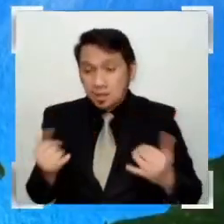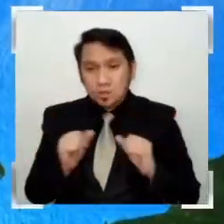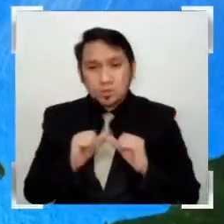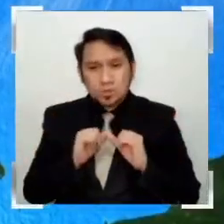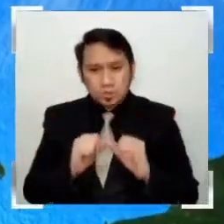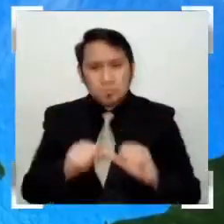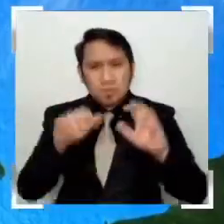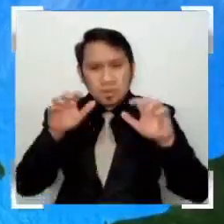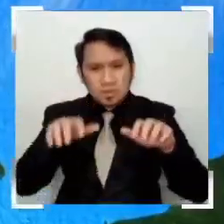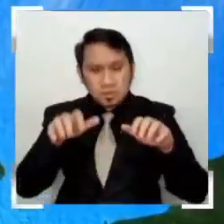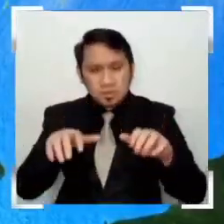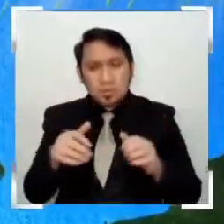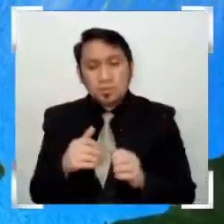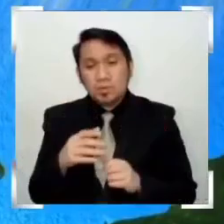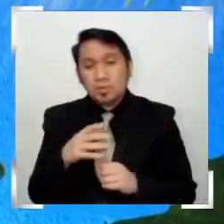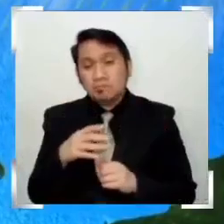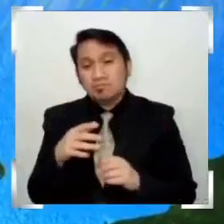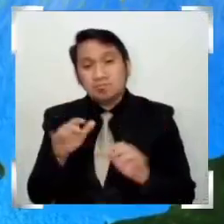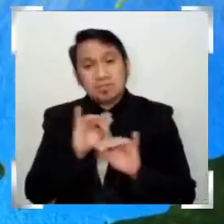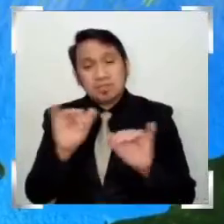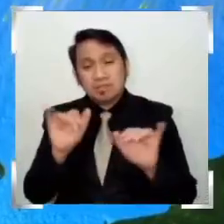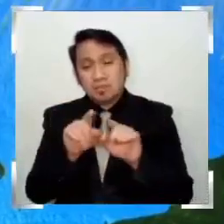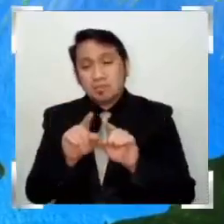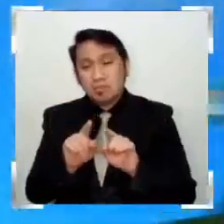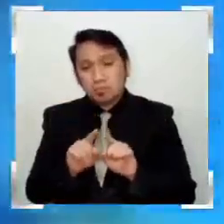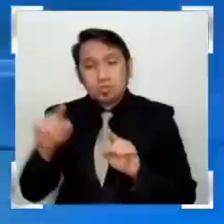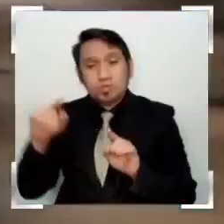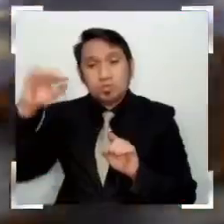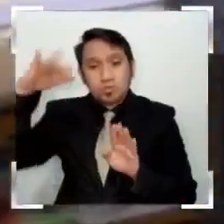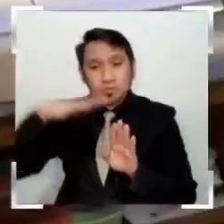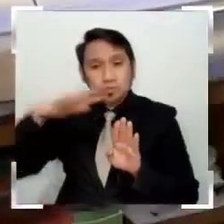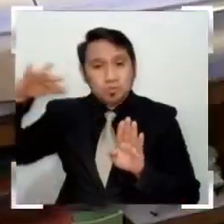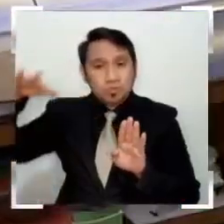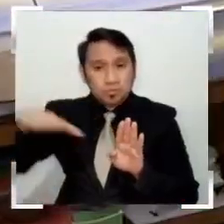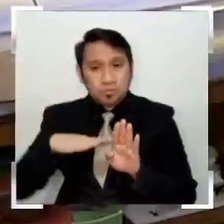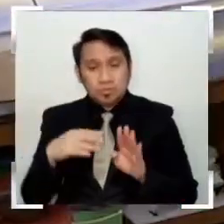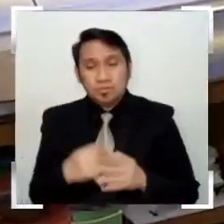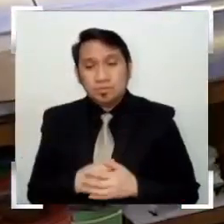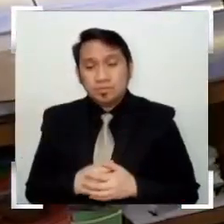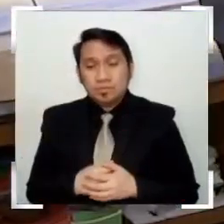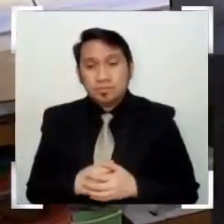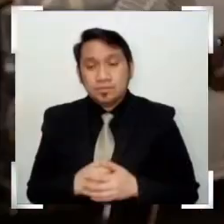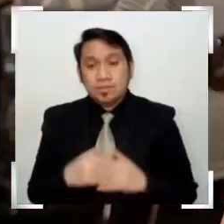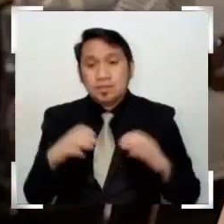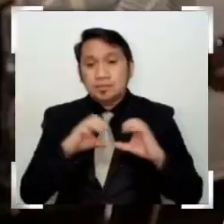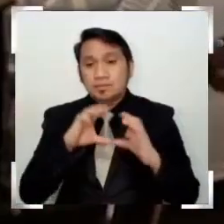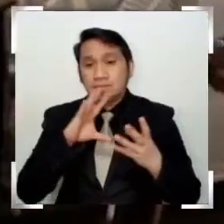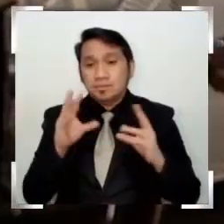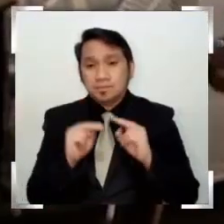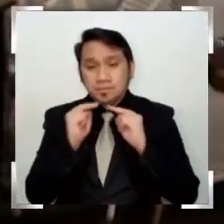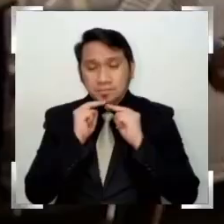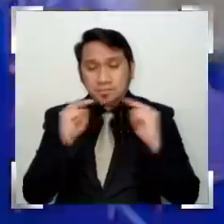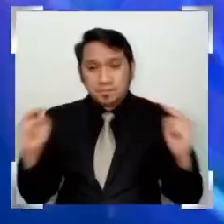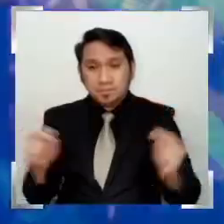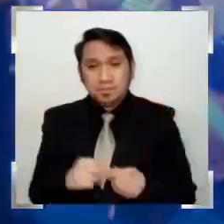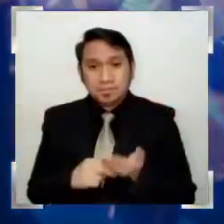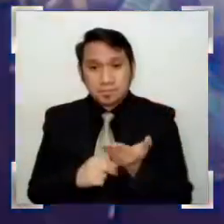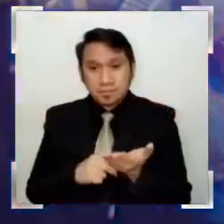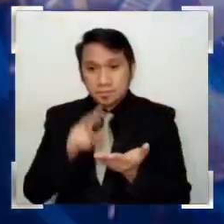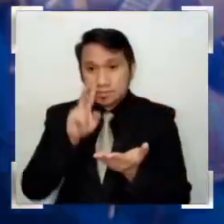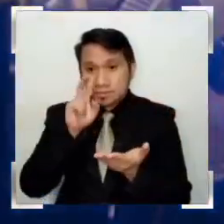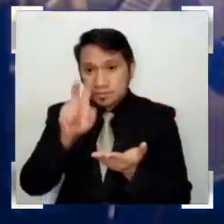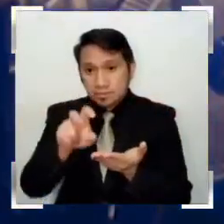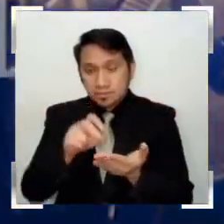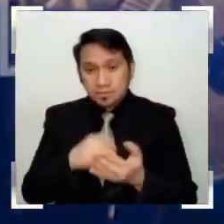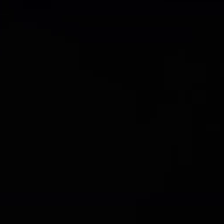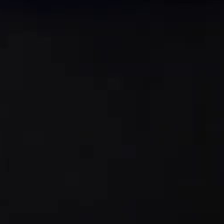kasabay ng iba pang weather systems gaya ng shear line at hanging amihan. Para sa GMA Integrated News, Rafi Tima ang inyong